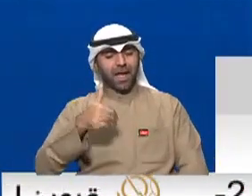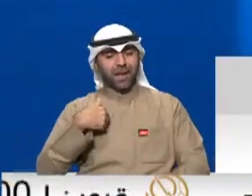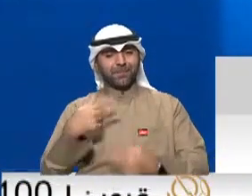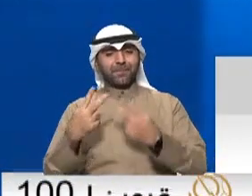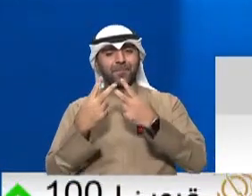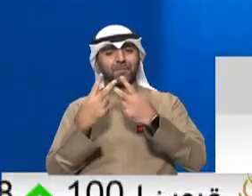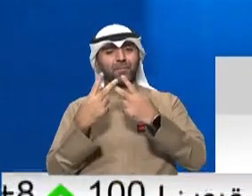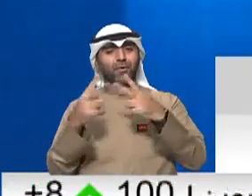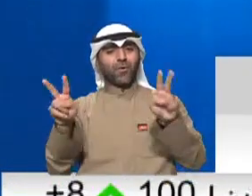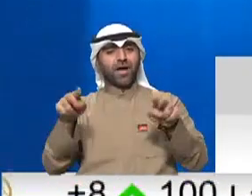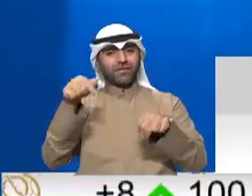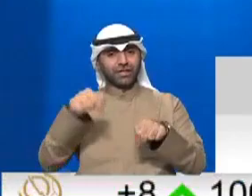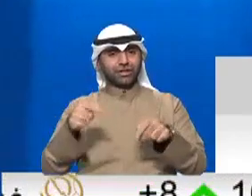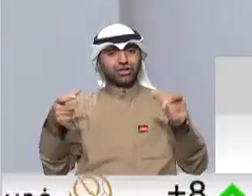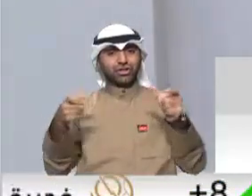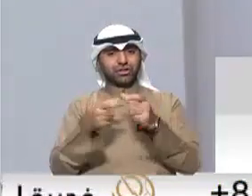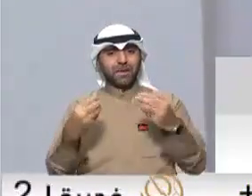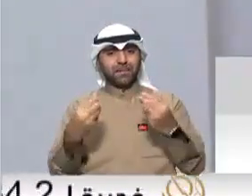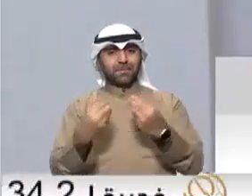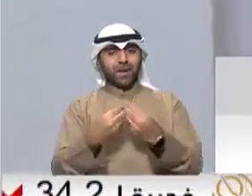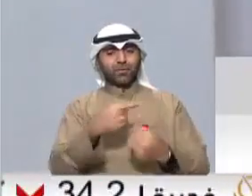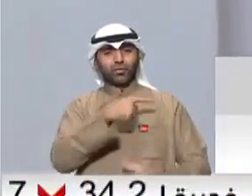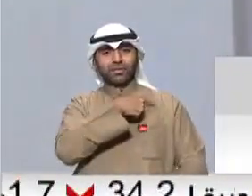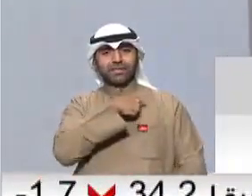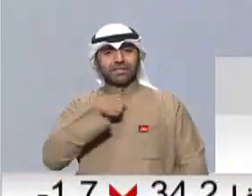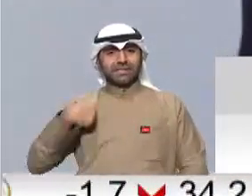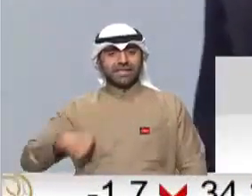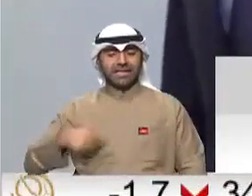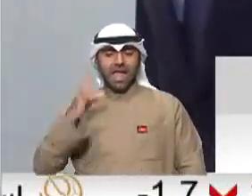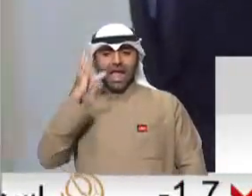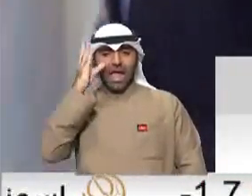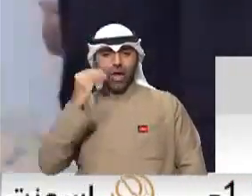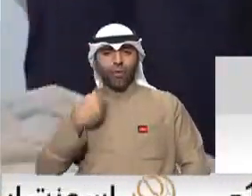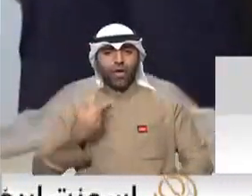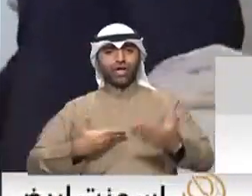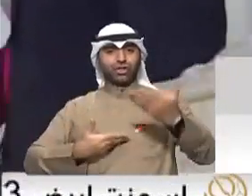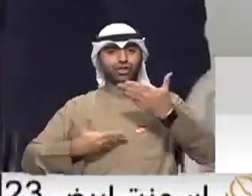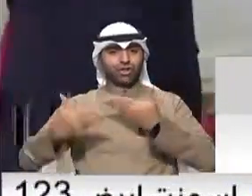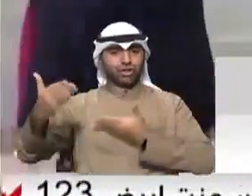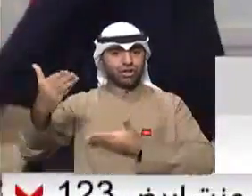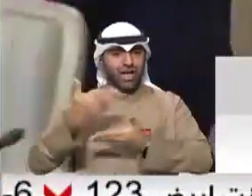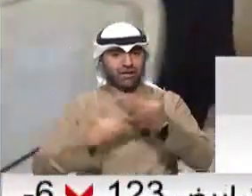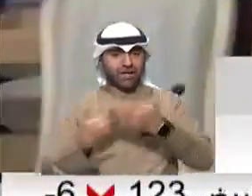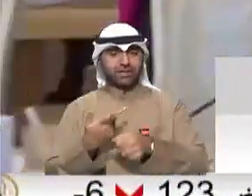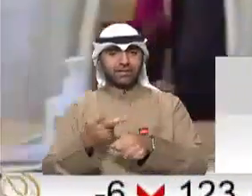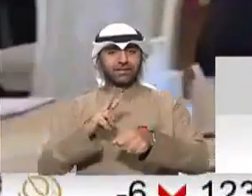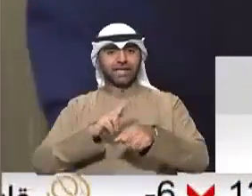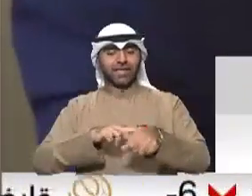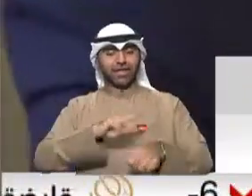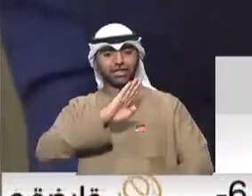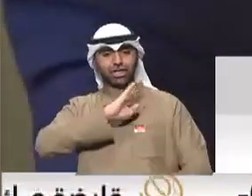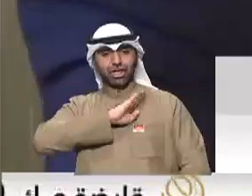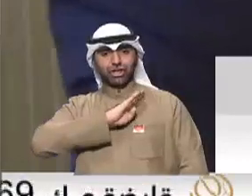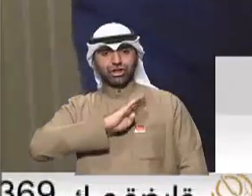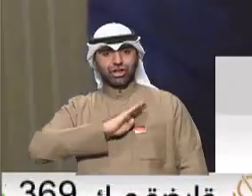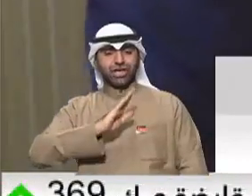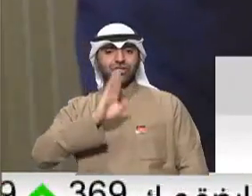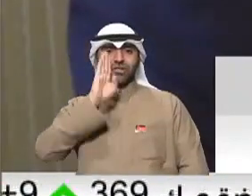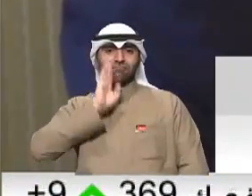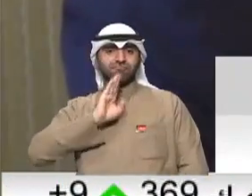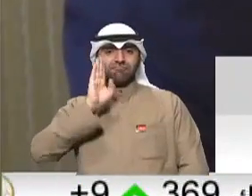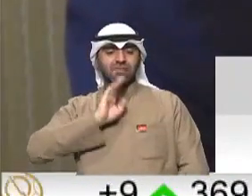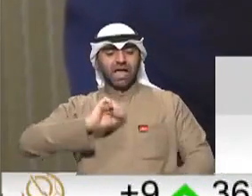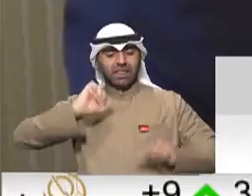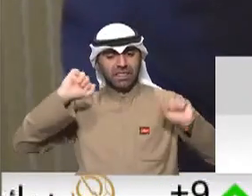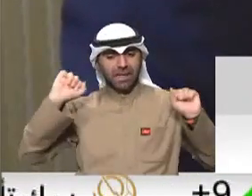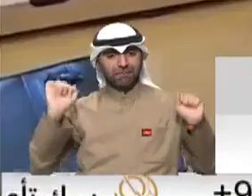أجراها وزير الخارجية الروسي سيرجي لافروف وكبير الدبلوماسيين الصيني وانغ يي في موسكو اليوم.